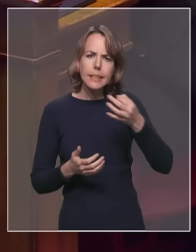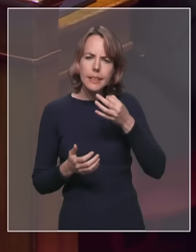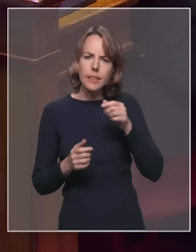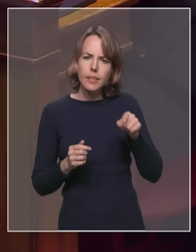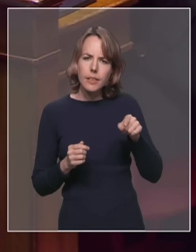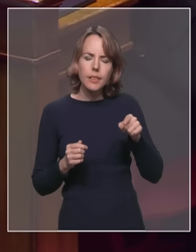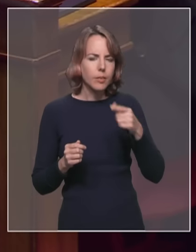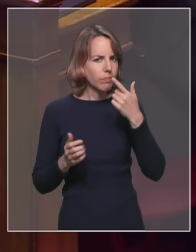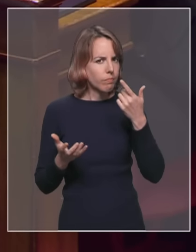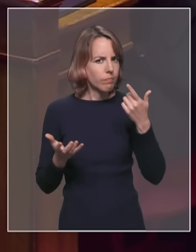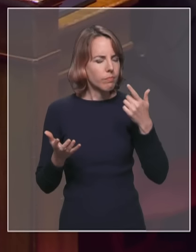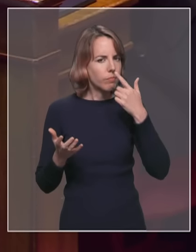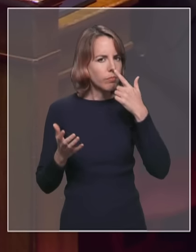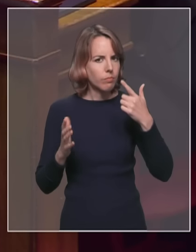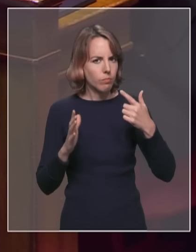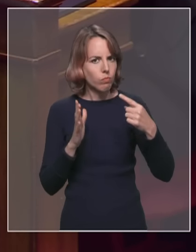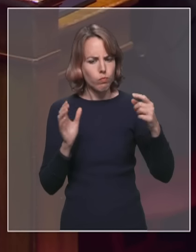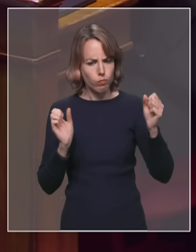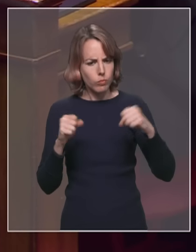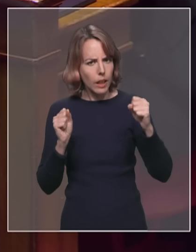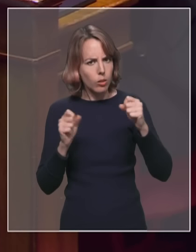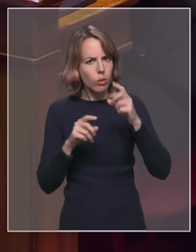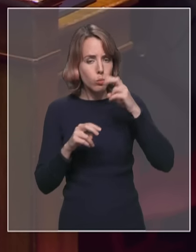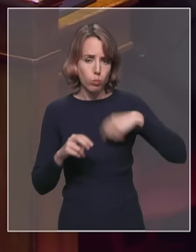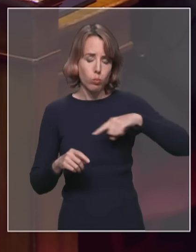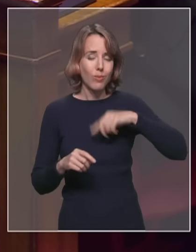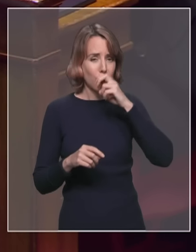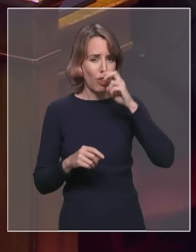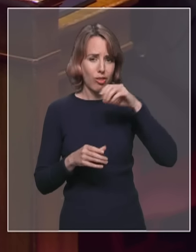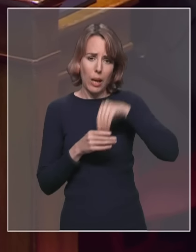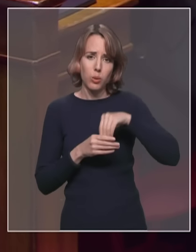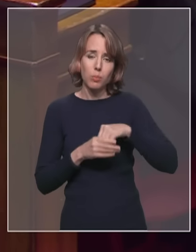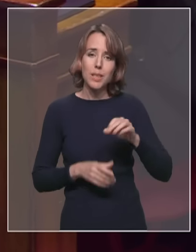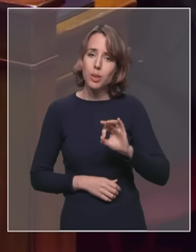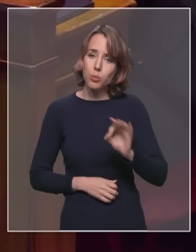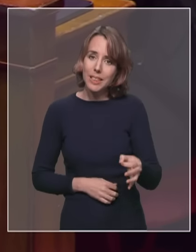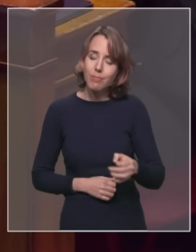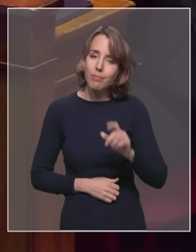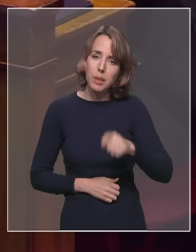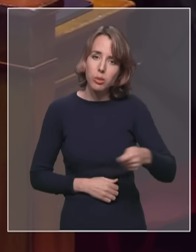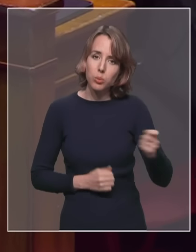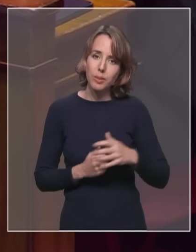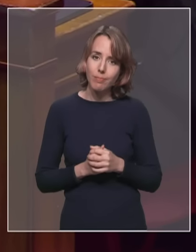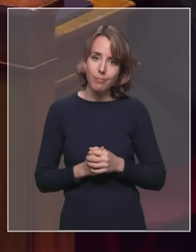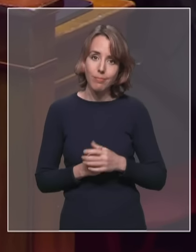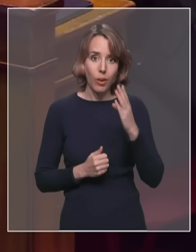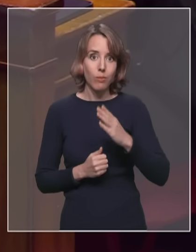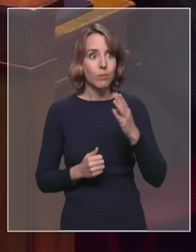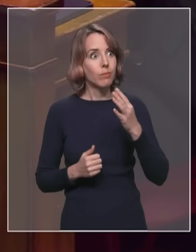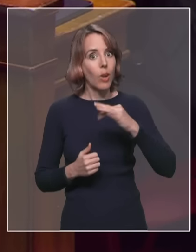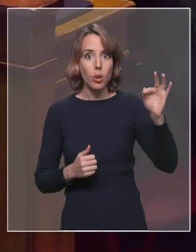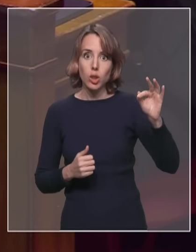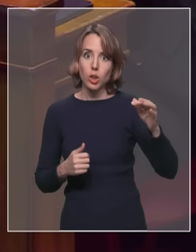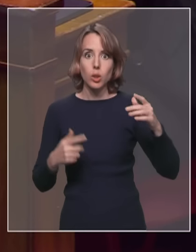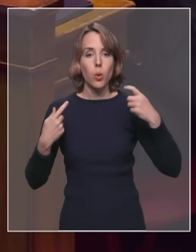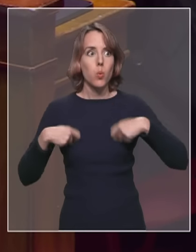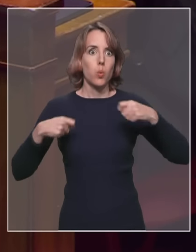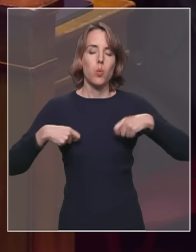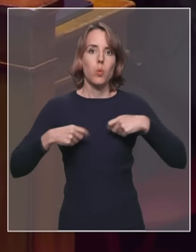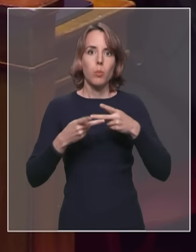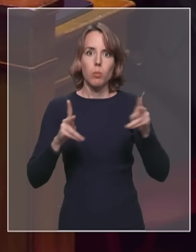des points d'accord. Le premier, c'est la recherche d'économie. Parce que oui, notre pays a besoin de baisser ses dépenses publiques. Nous le savons, la